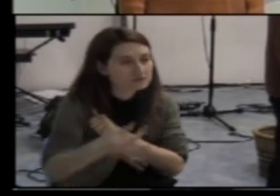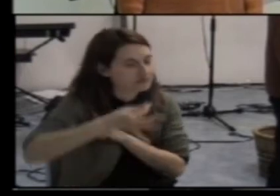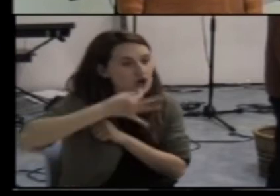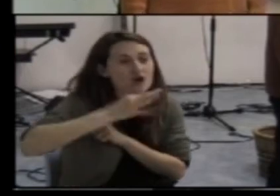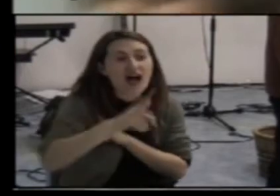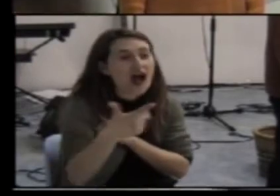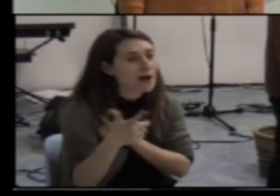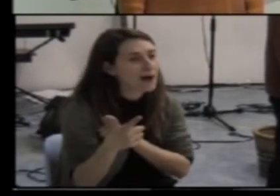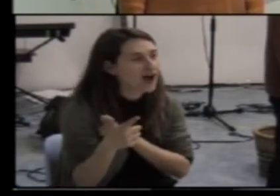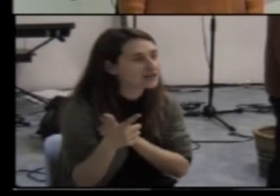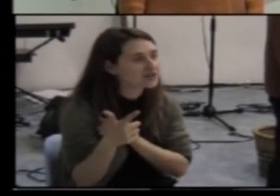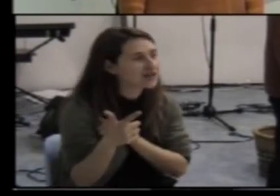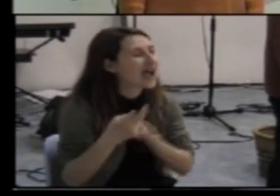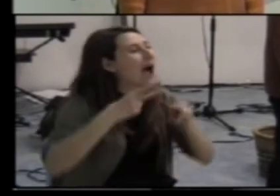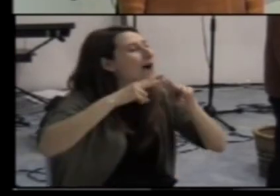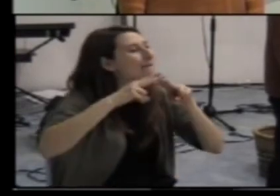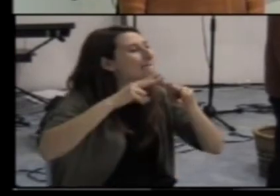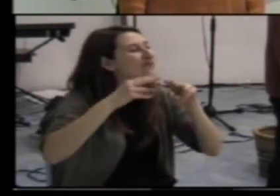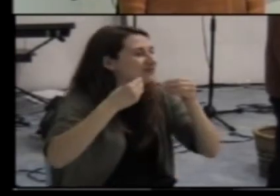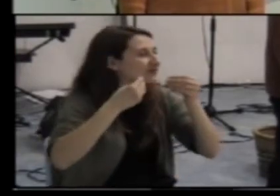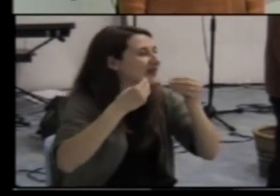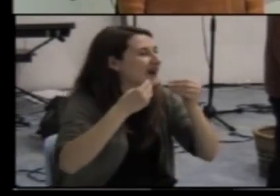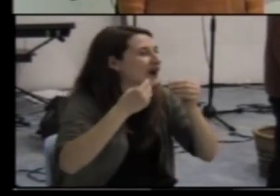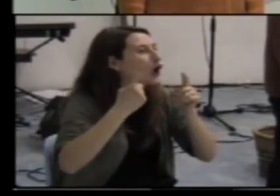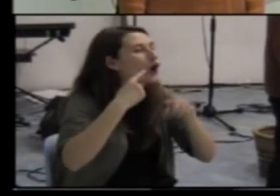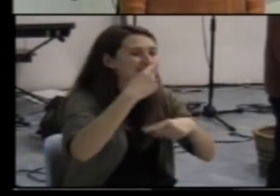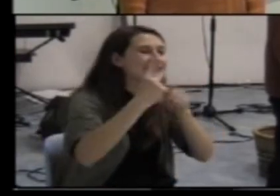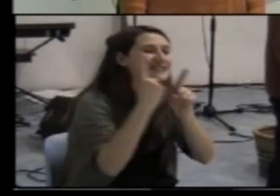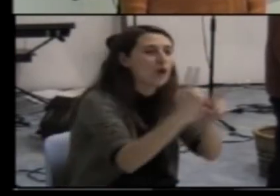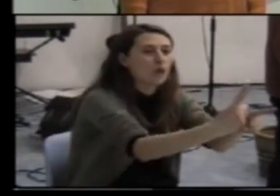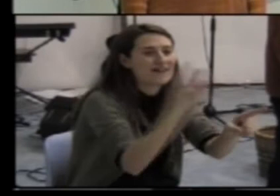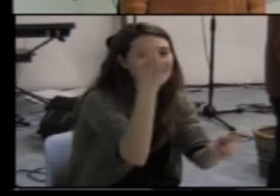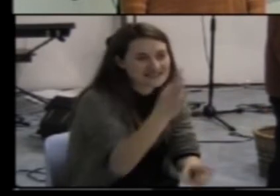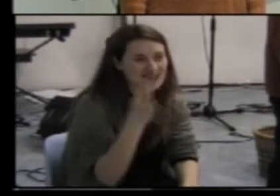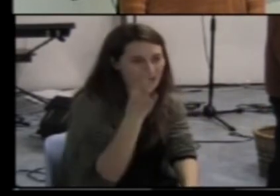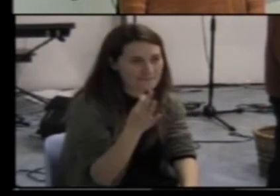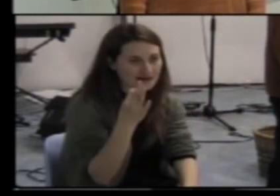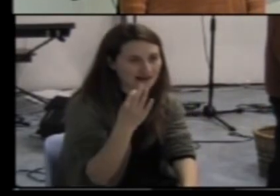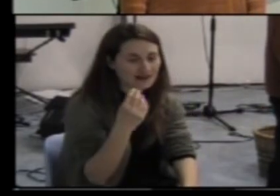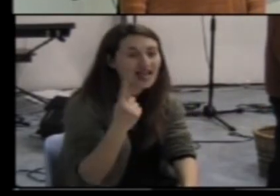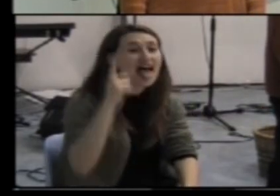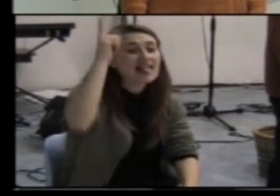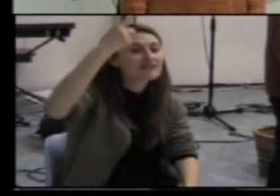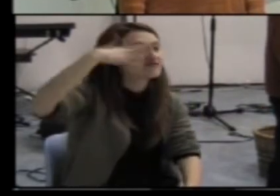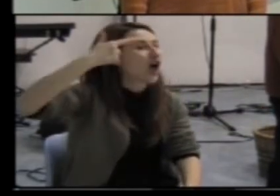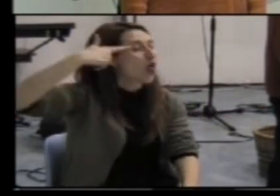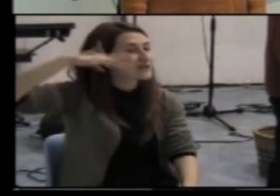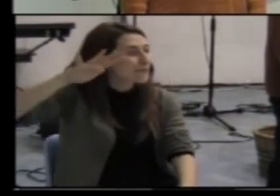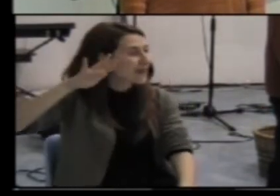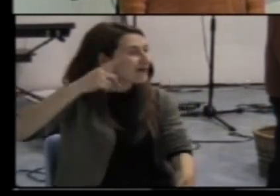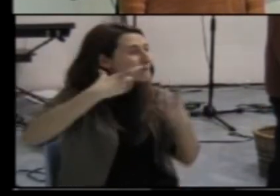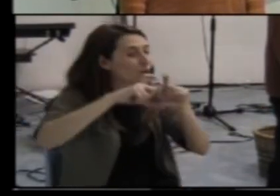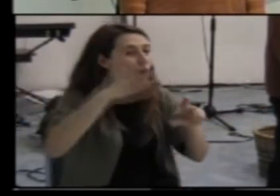non può in alcun modo mantenere gli standard di Dio. Per questo lui non aveva chiesto ad Abramo di camminare in mezzo